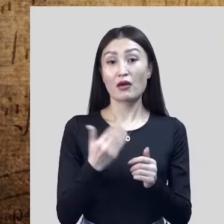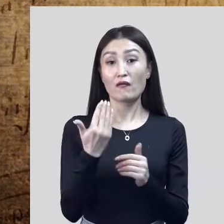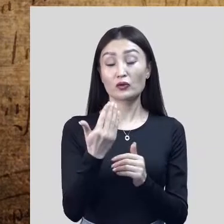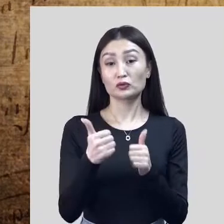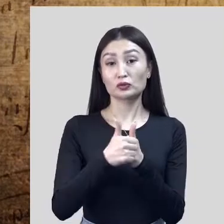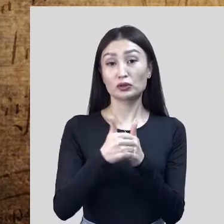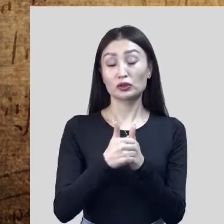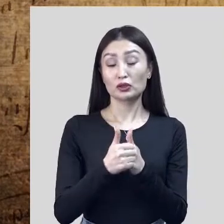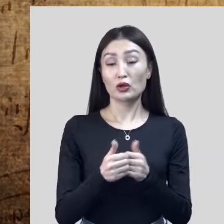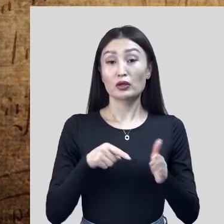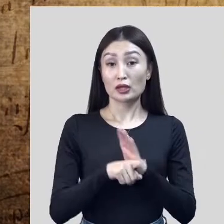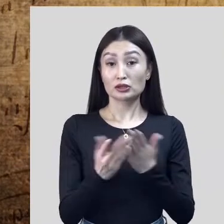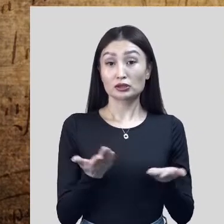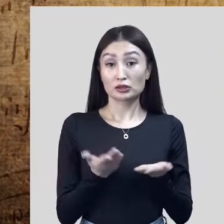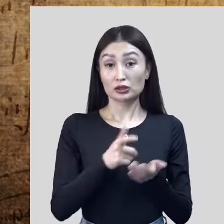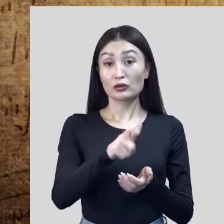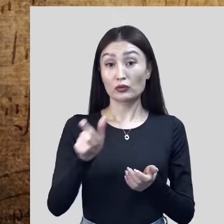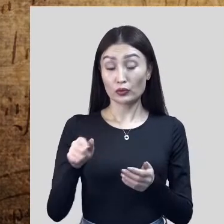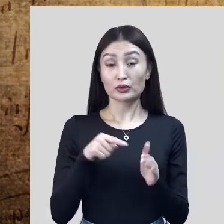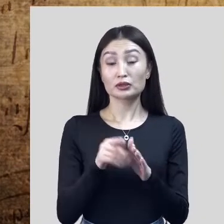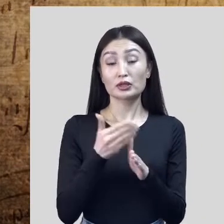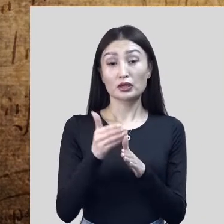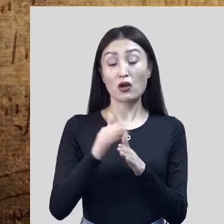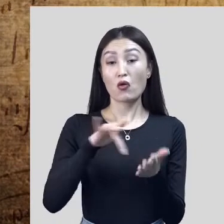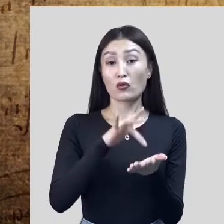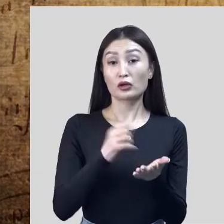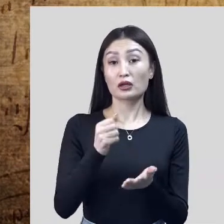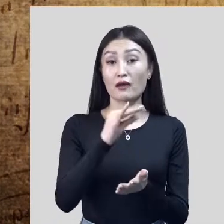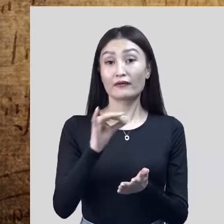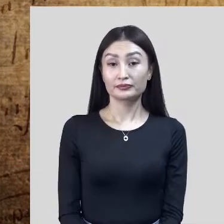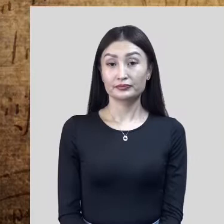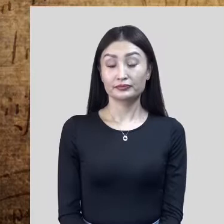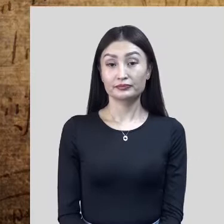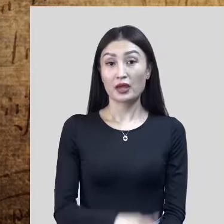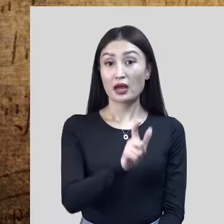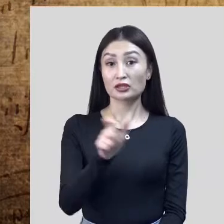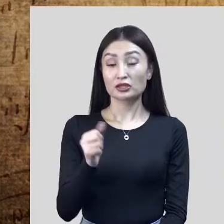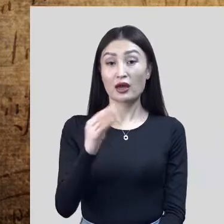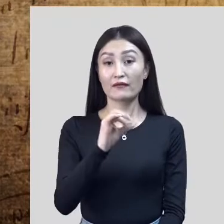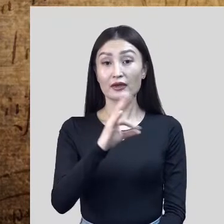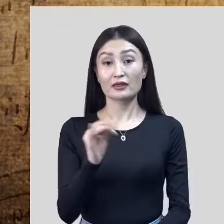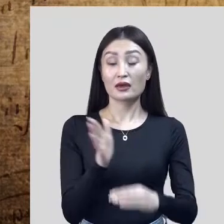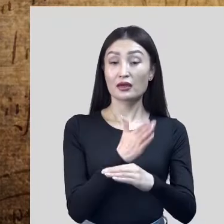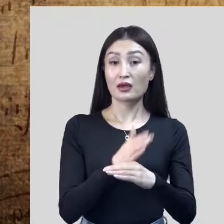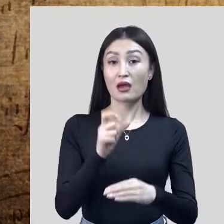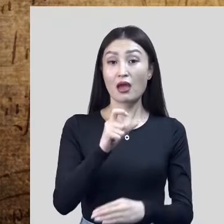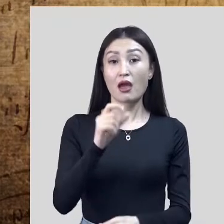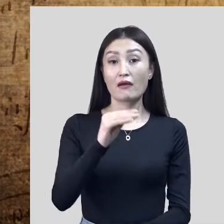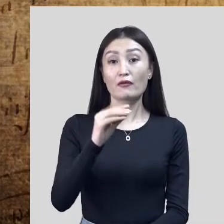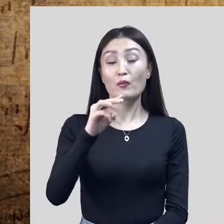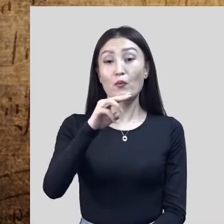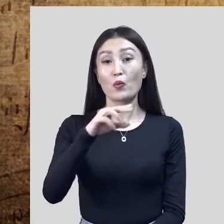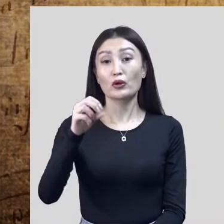нее начинают селиться люди. Так постепенно здесь возник город Афины. Граждане Афин делились на эвпатридов,